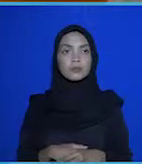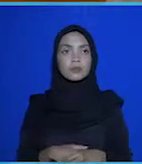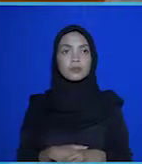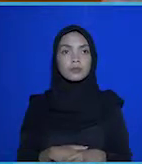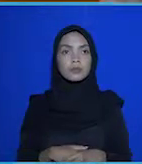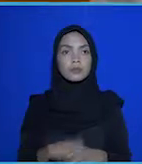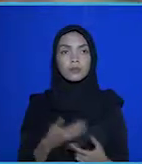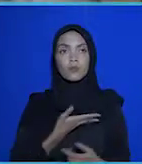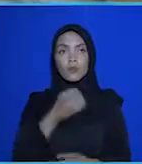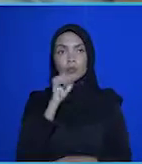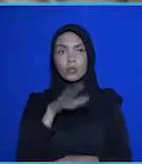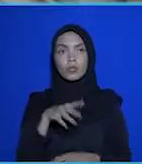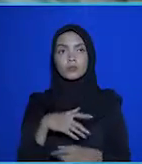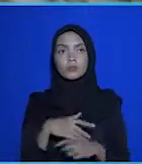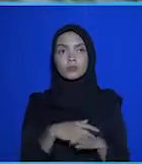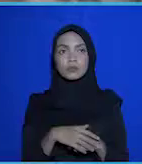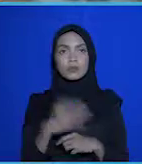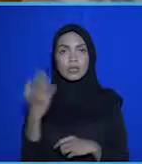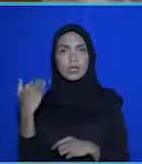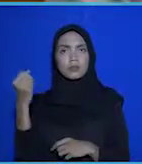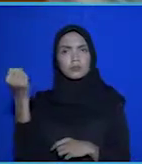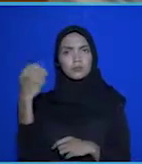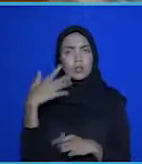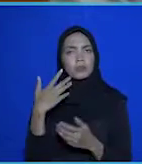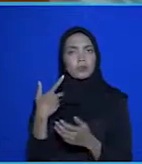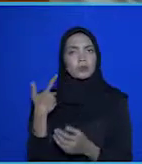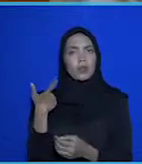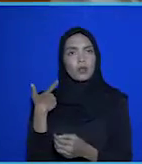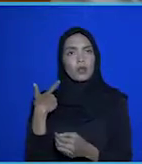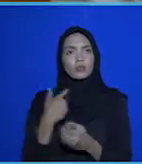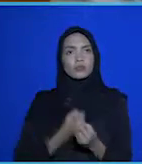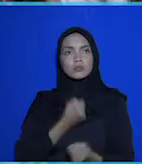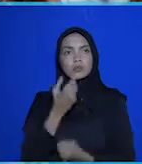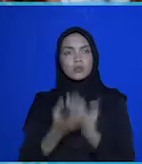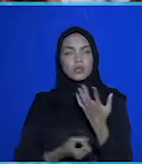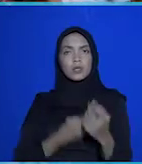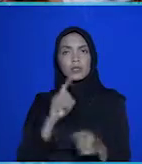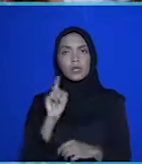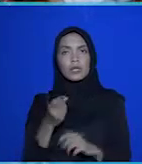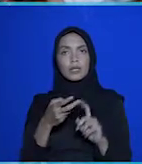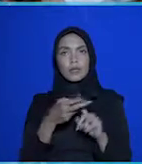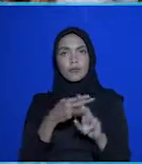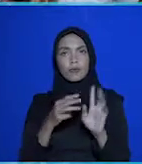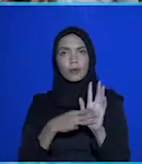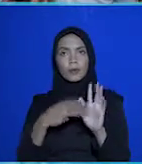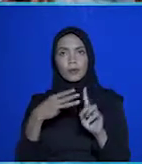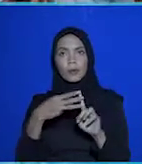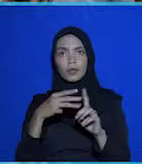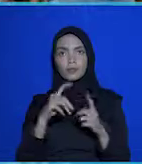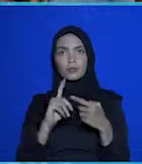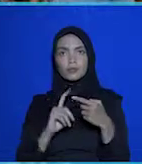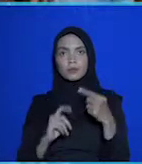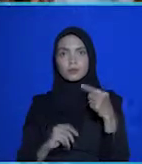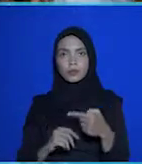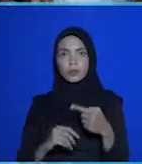Perkenankan kami akan menyampaikan sesuai apa yang diminta oleh Forum Merdeka Barat